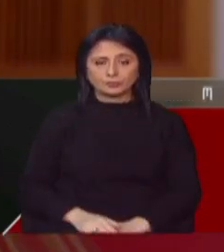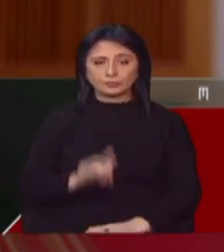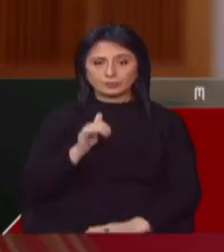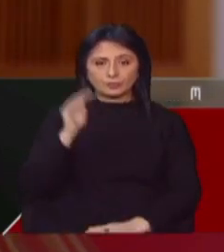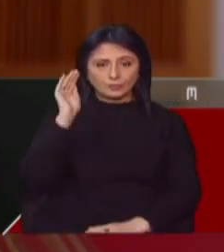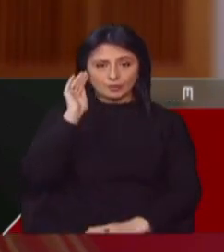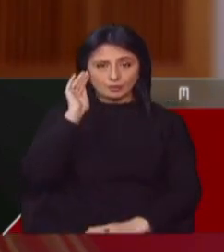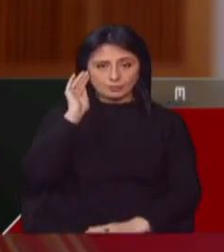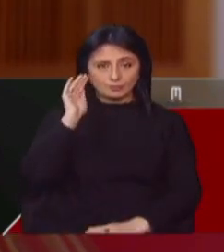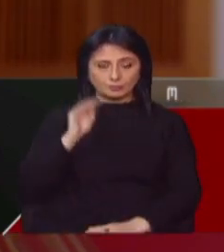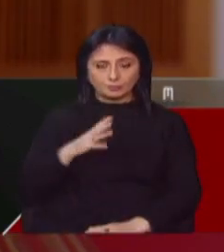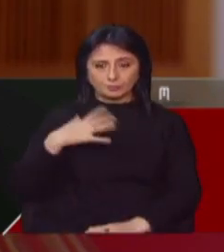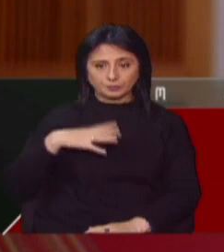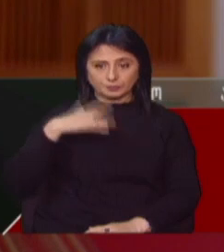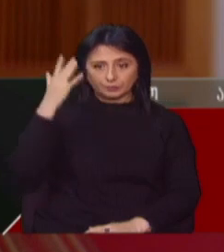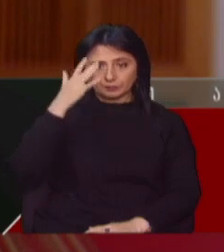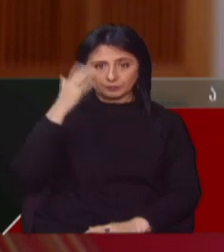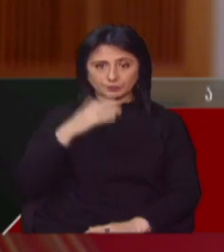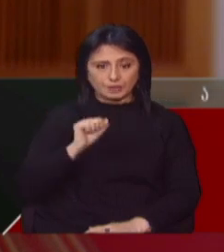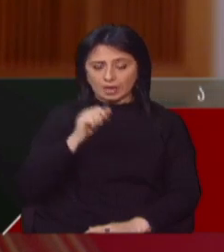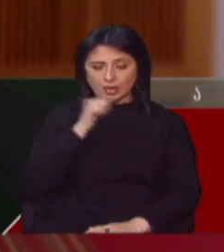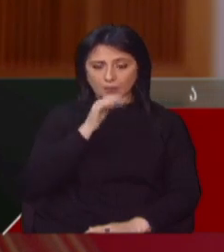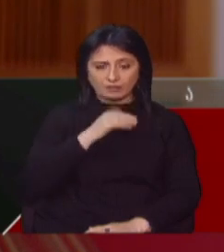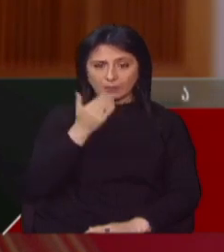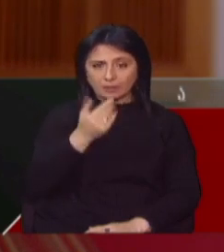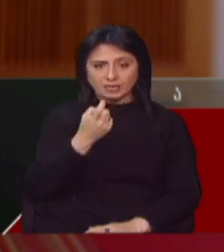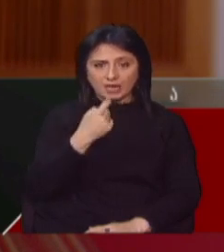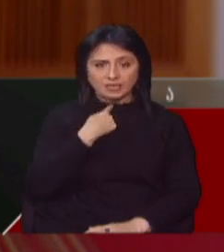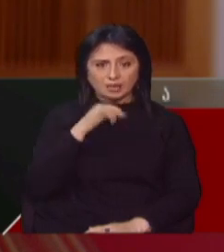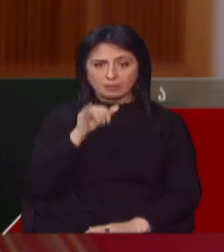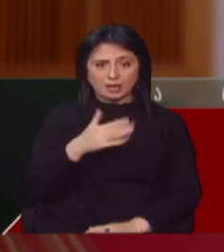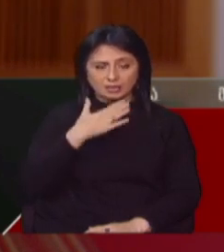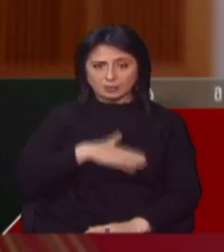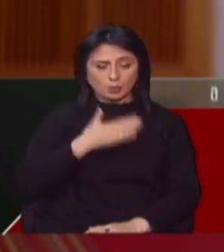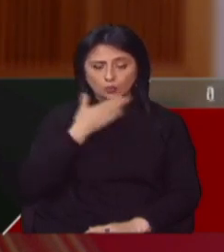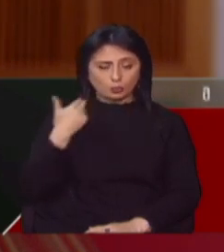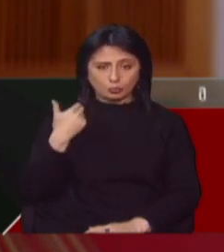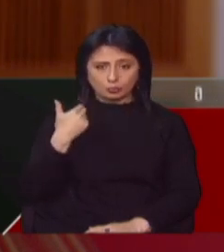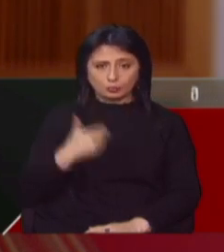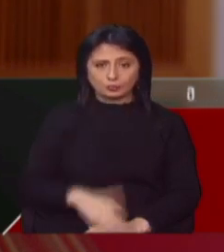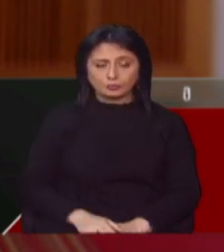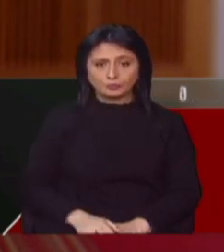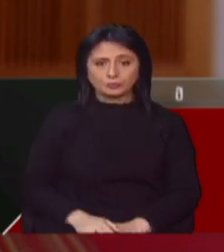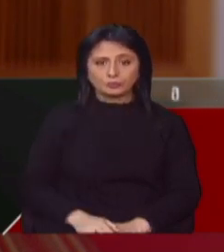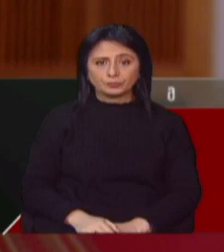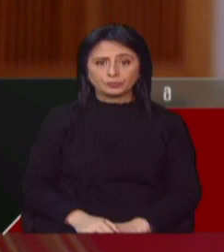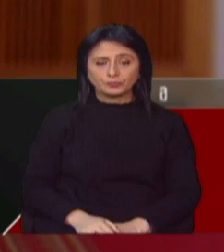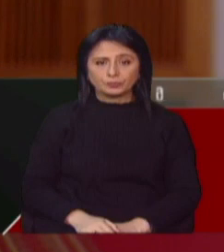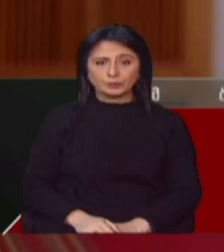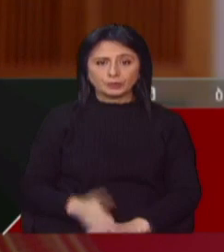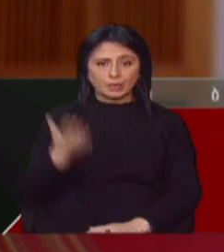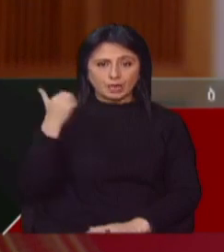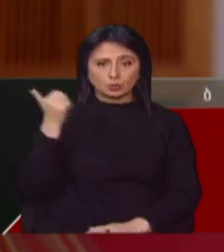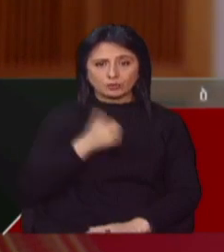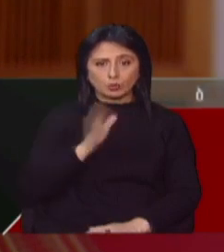Rogurt, mă ismineț, cartul i-o ține barma, la usroma, ta sihma, sakmari sihma, bisrau de nobara, gasul